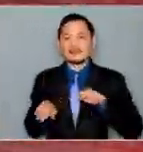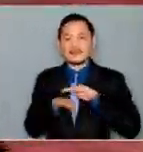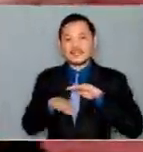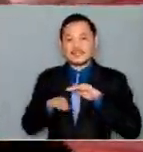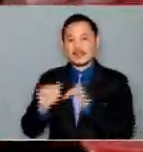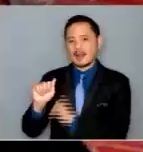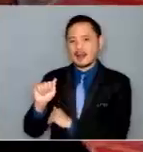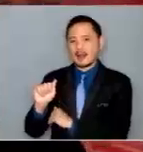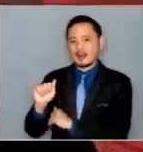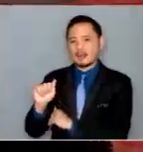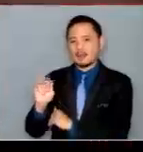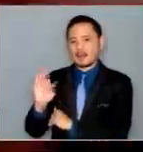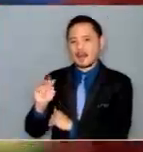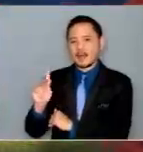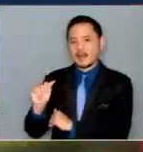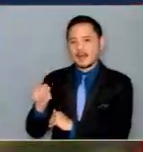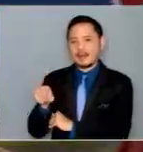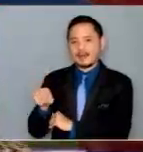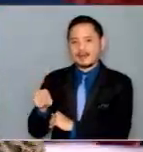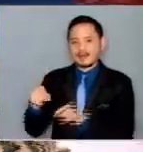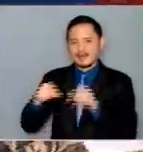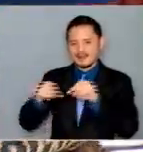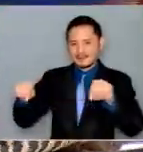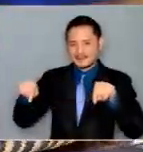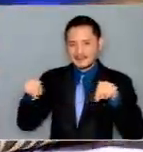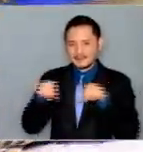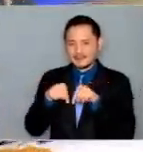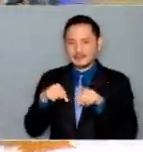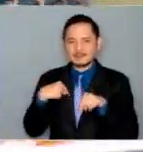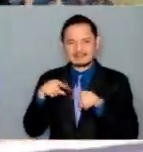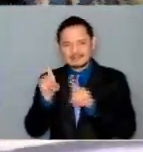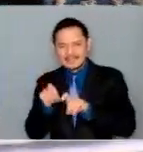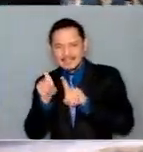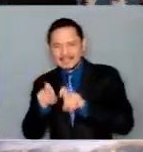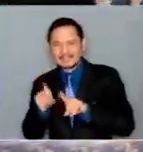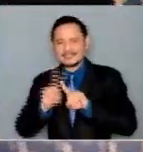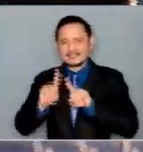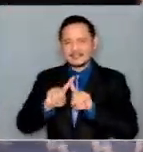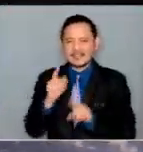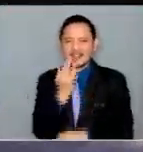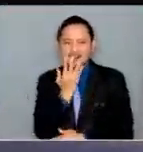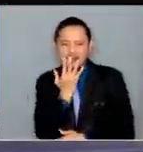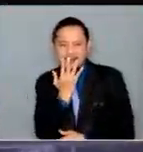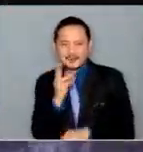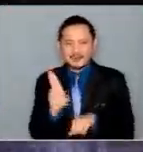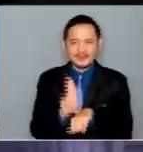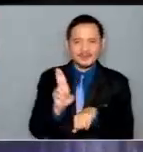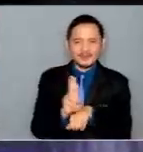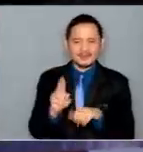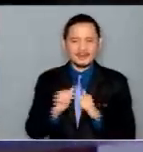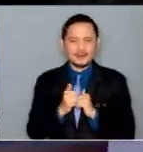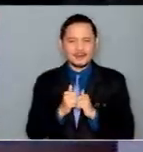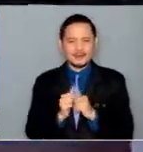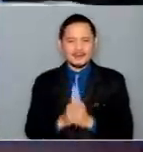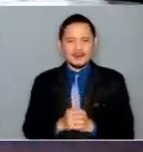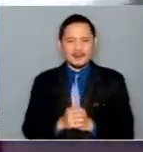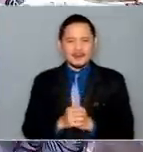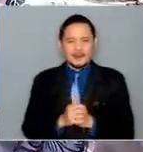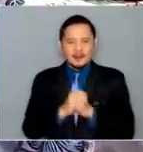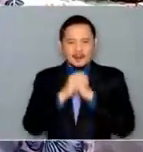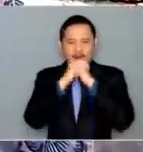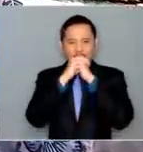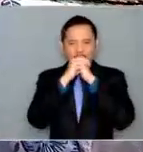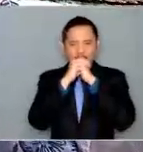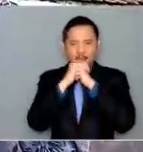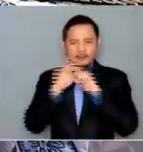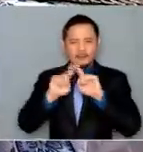So yung ganitong style. Mm-hmm. And then pinag-experiment po ako ng iba-ibang color para kung ano yung papatok sa mga ano po natin buyers.